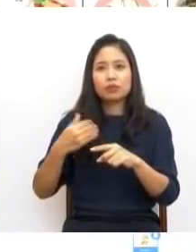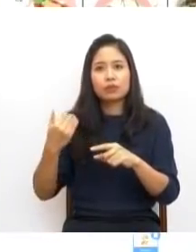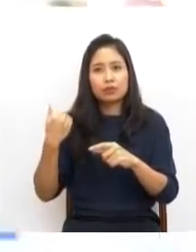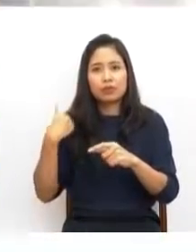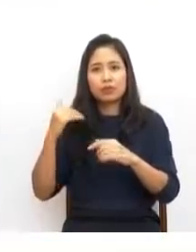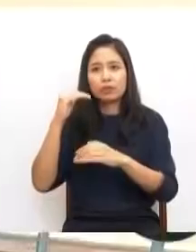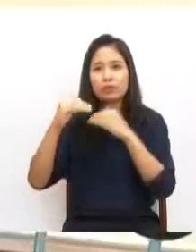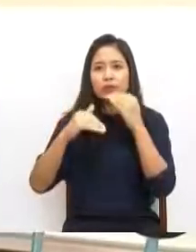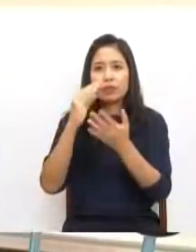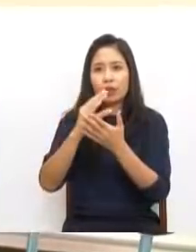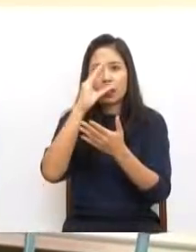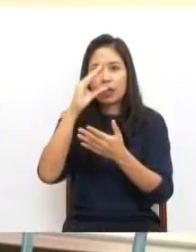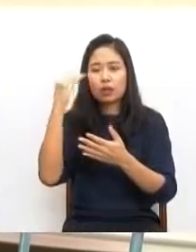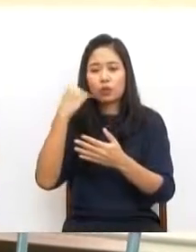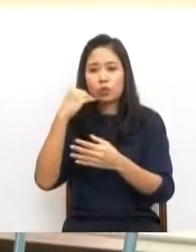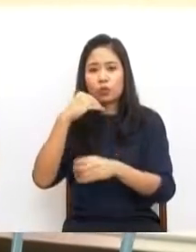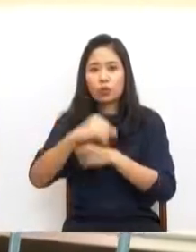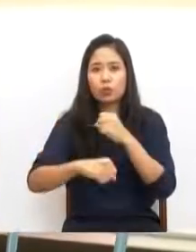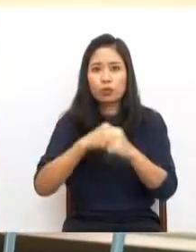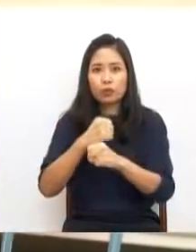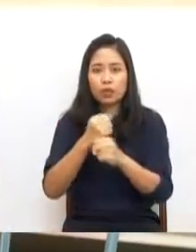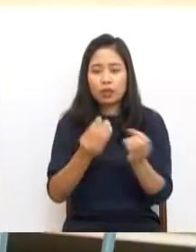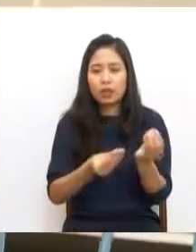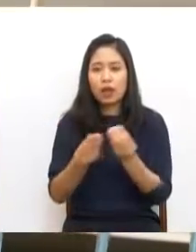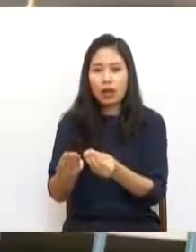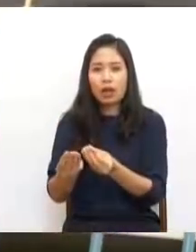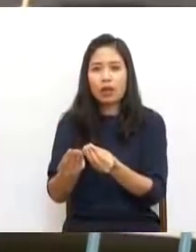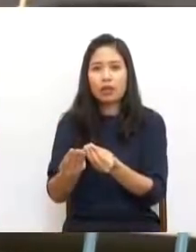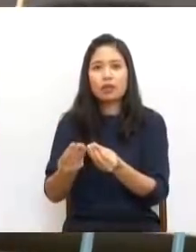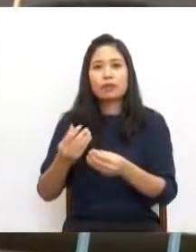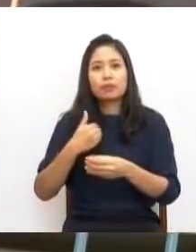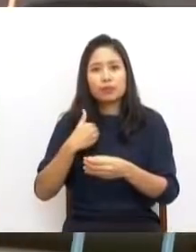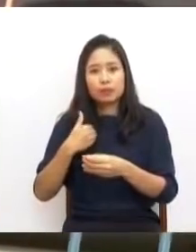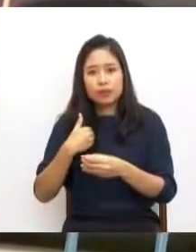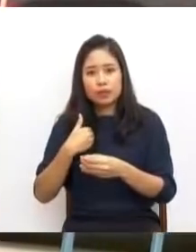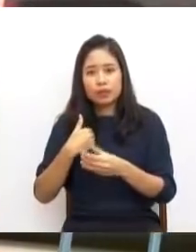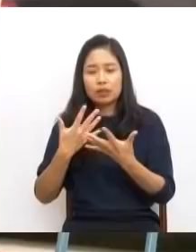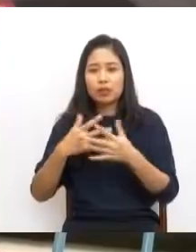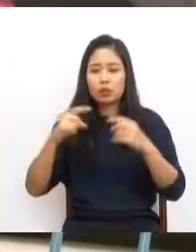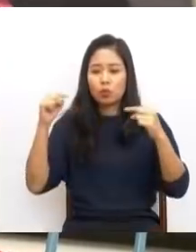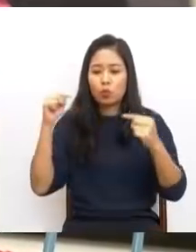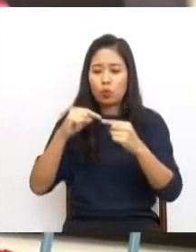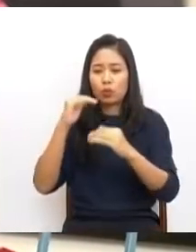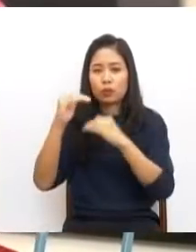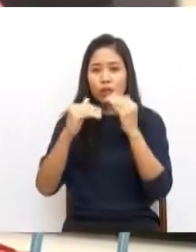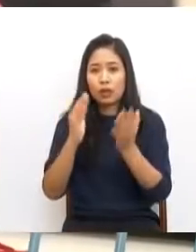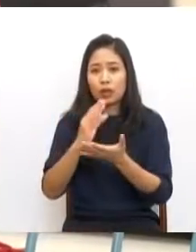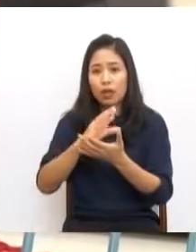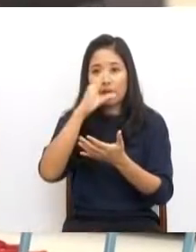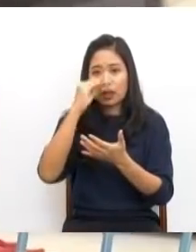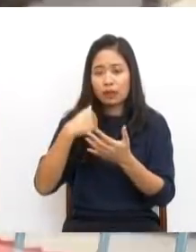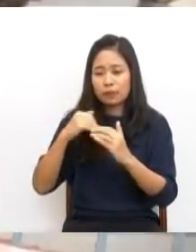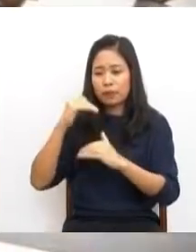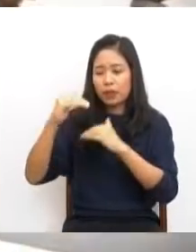ในแต่ละปีเราเคยอบรมเรื่องสตรีมมาเรื่องสเต็มมาแล้วก็พอเทรนด์ของการศึกษาเรามองว่าจะเอาไปเป็นอาวุธให้คุณครูใ